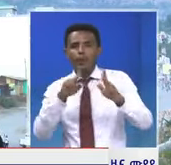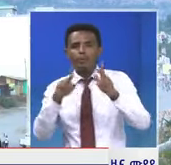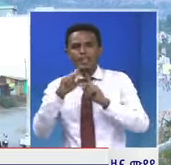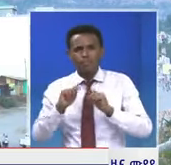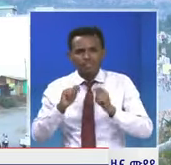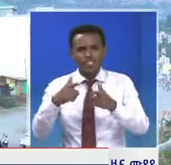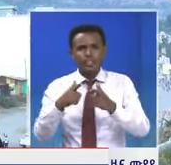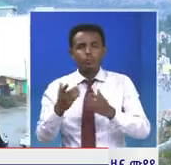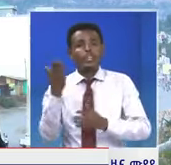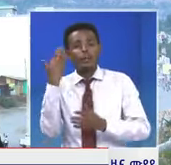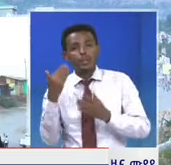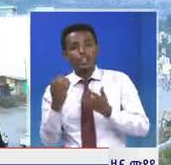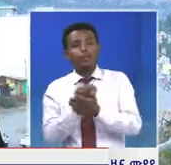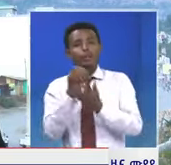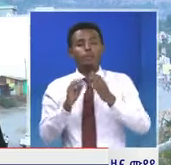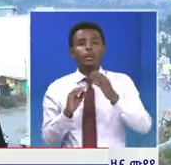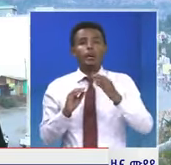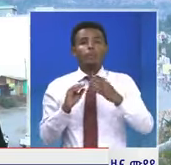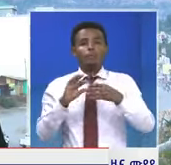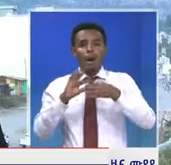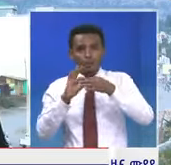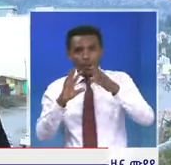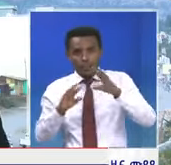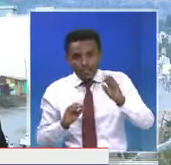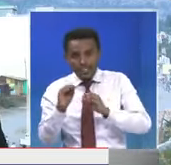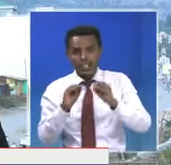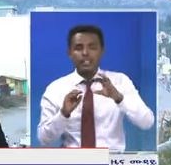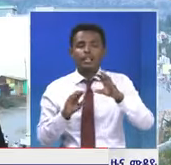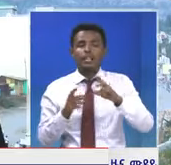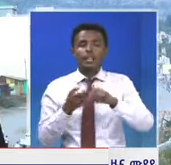ነበረበት ኢኮኖሚያዊና ማህበራዊ እንቅስቃሴ እንዲመለስ እናደርጋለን። ይህም